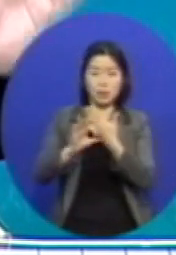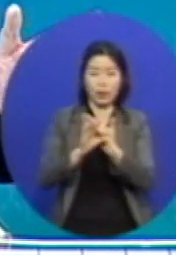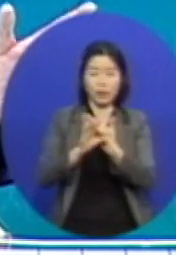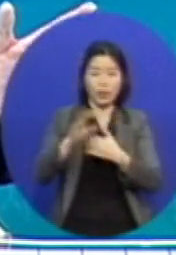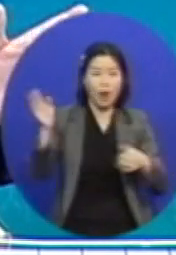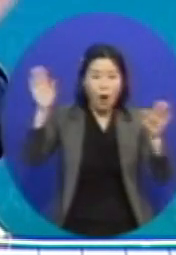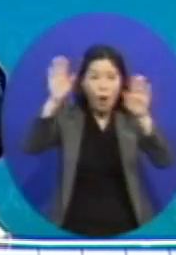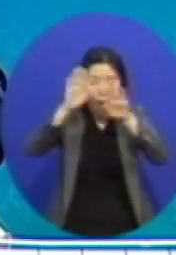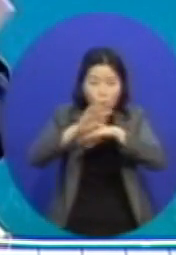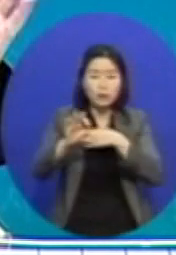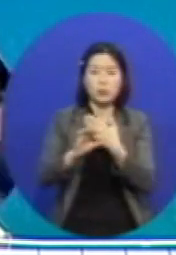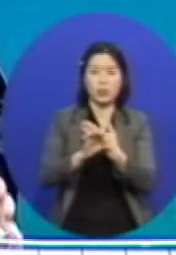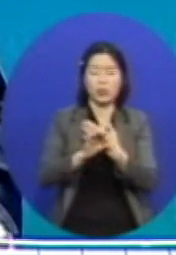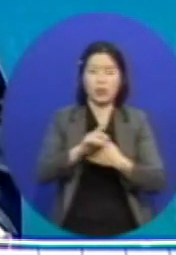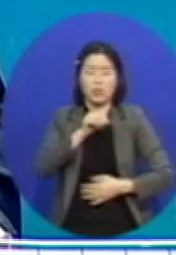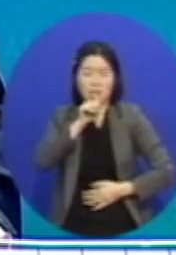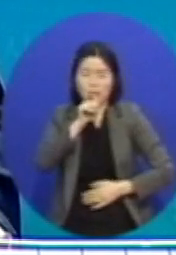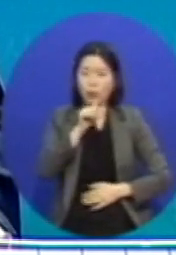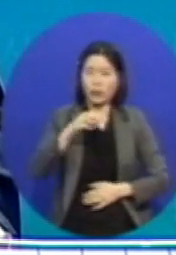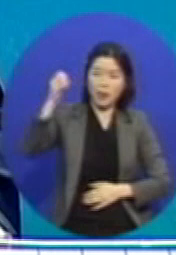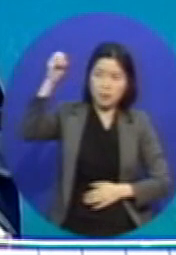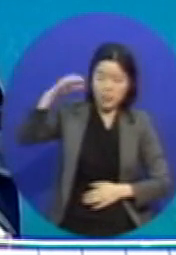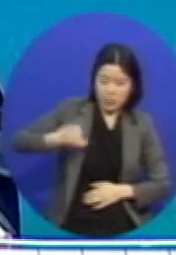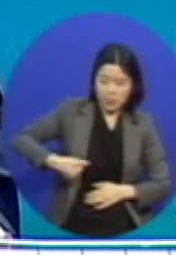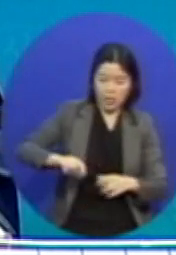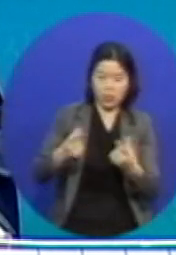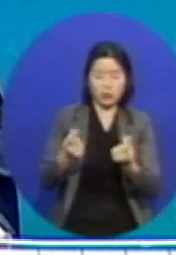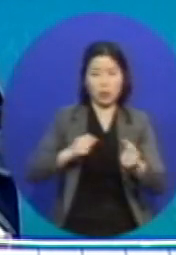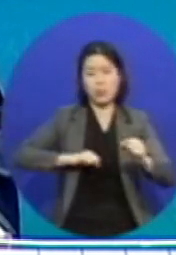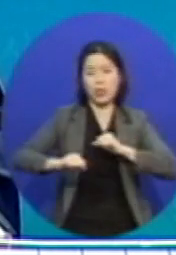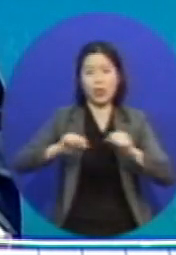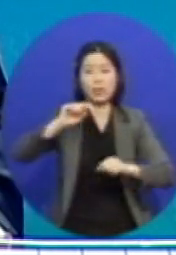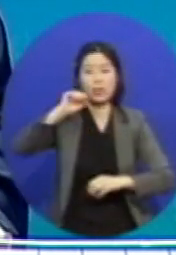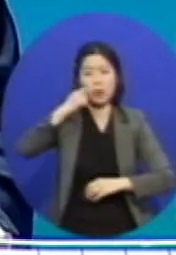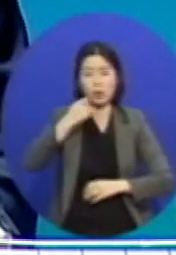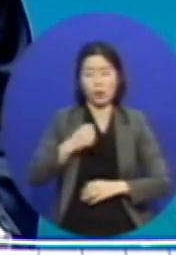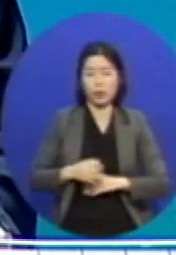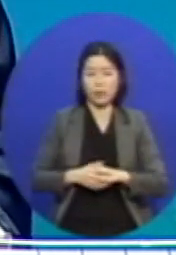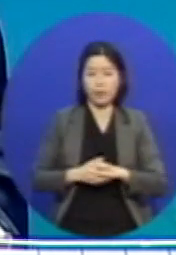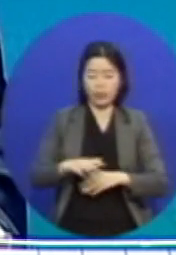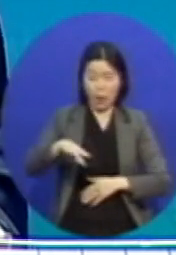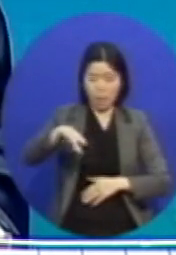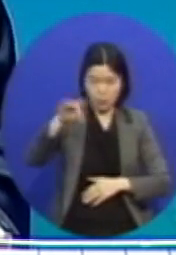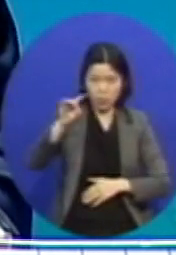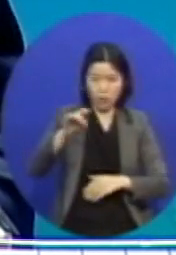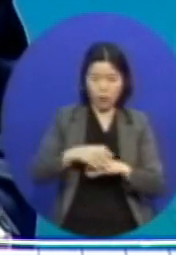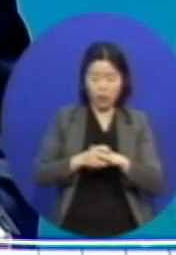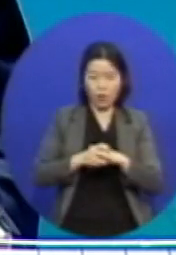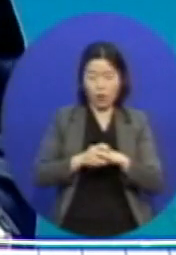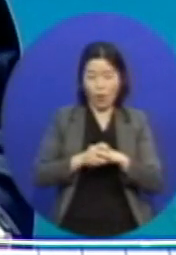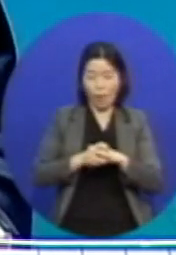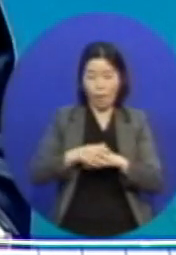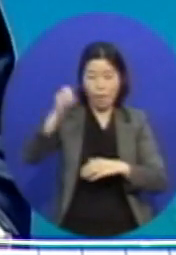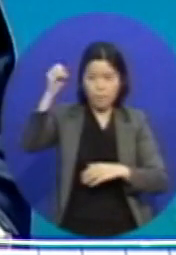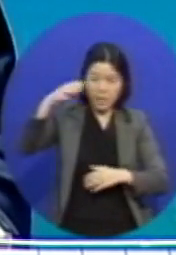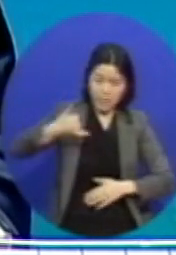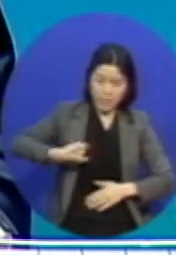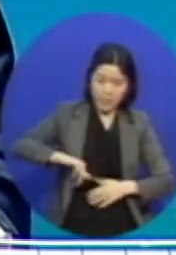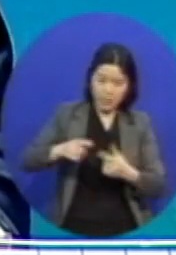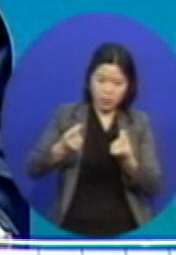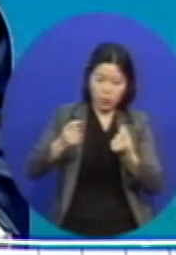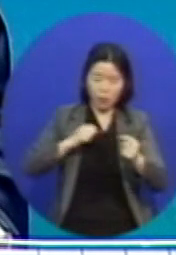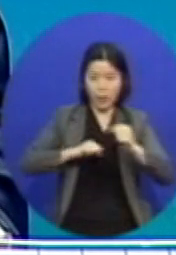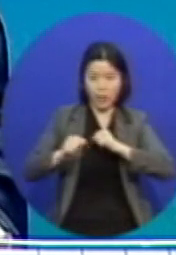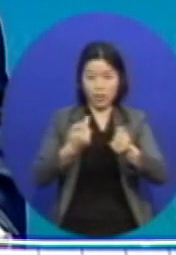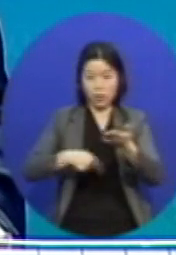어두움이 면 절대로 빛의 자녀들 처럼 행할 수가 없는 거죠 그러니까 먼저 는 빛의 자녀들 처럼 행 하려면